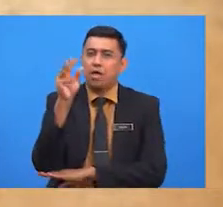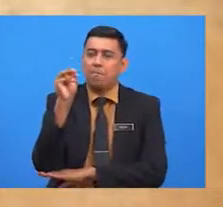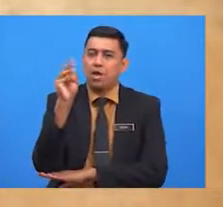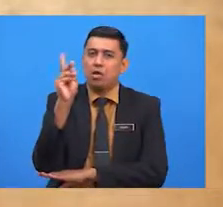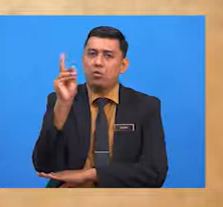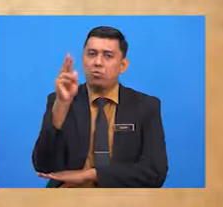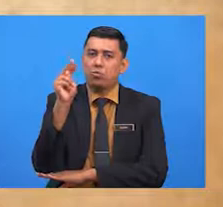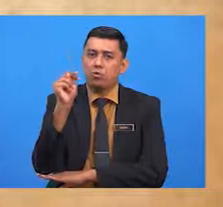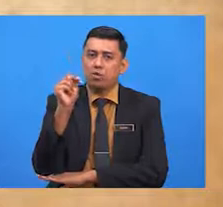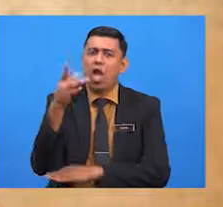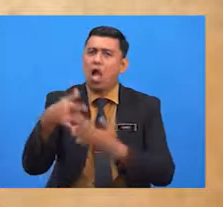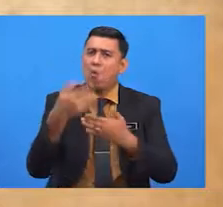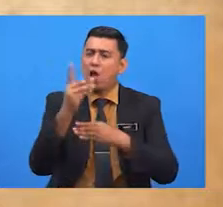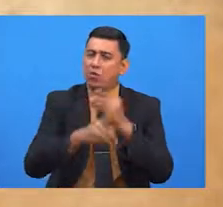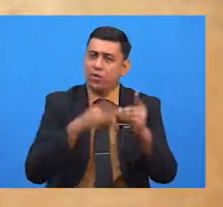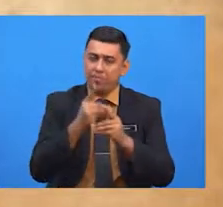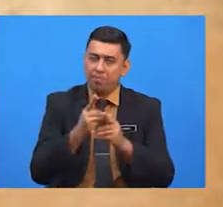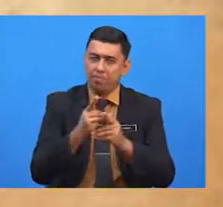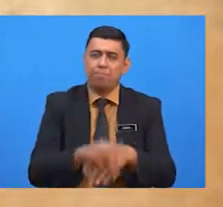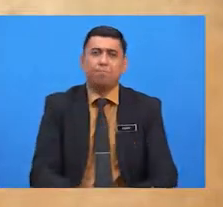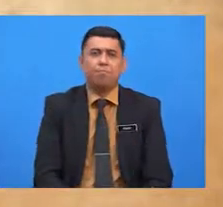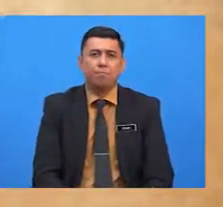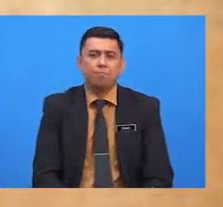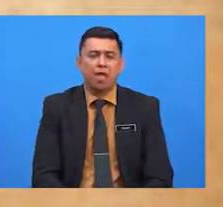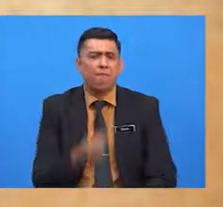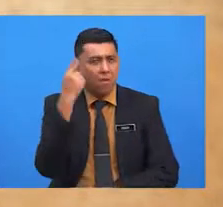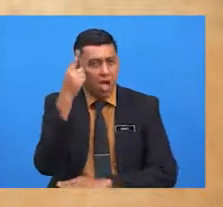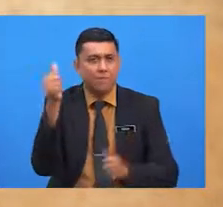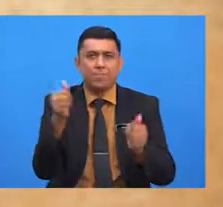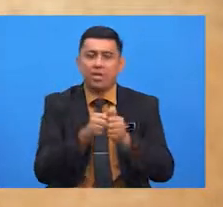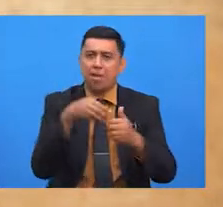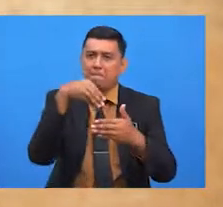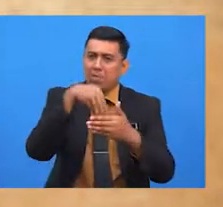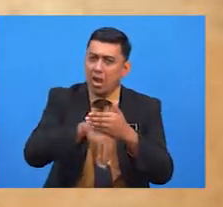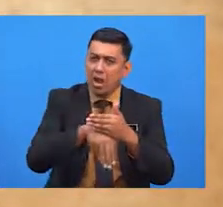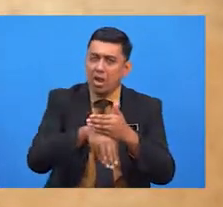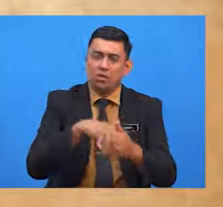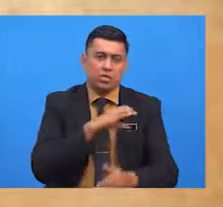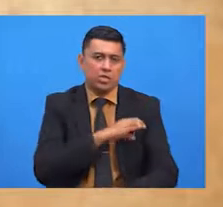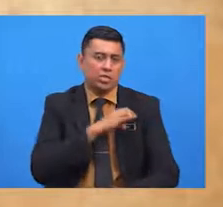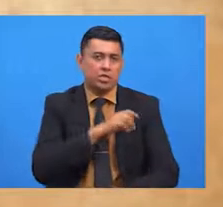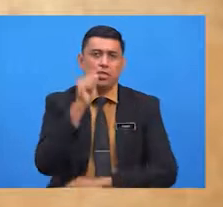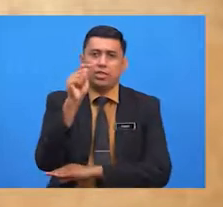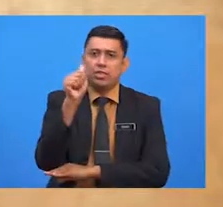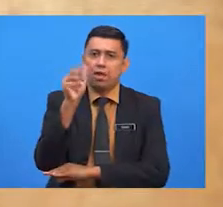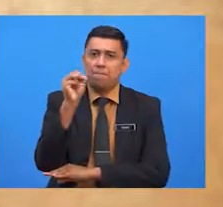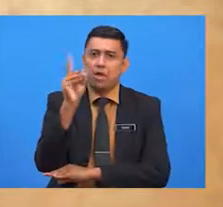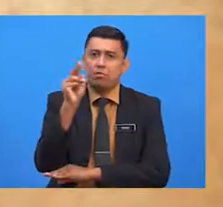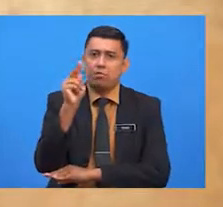dunia. Memahami dengan mendalam ciri-ciri tamadun awal dunia.